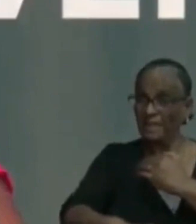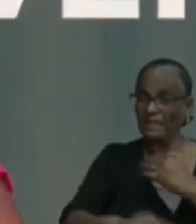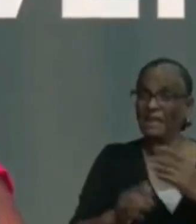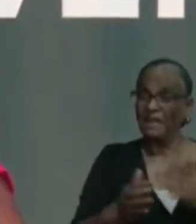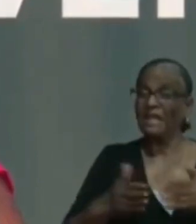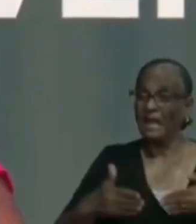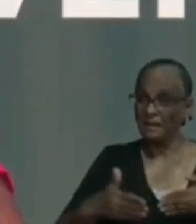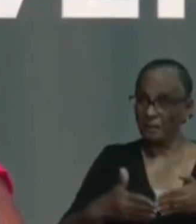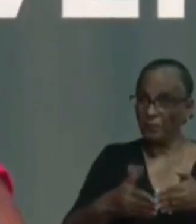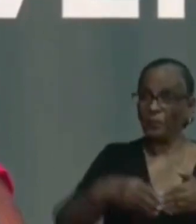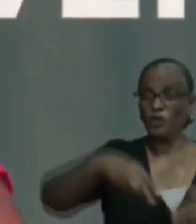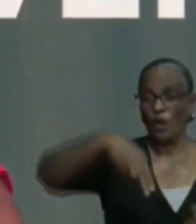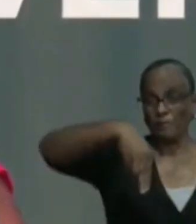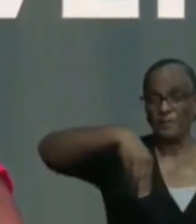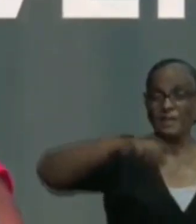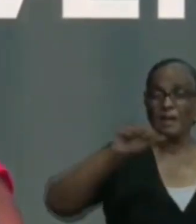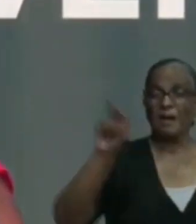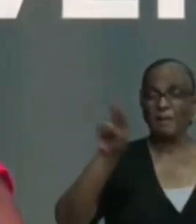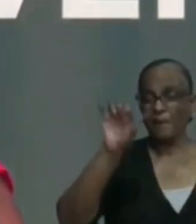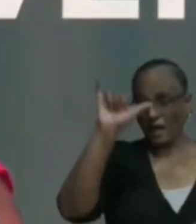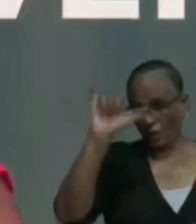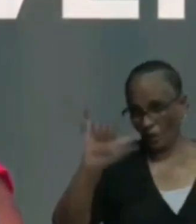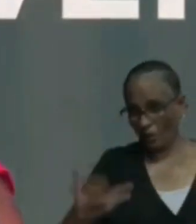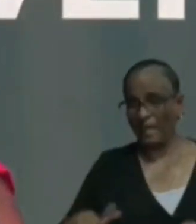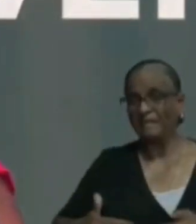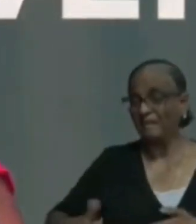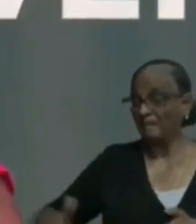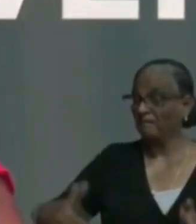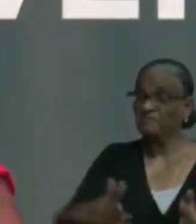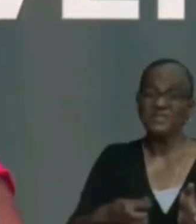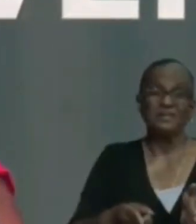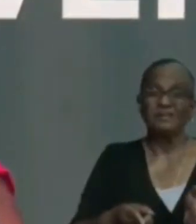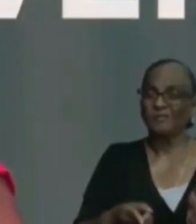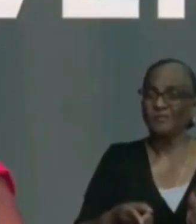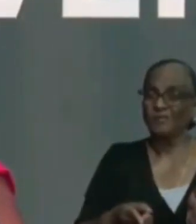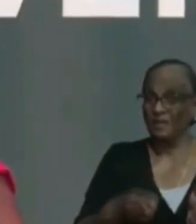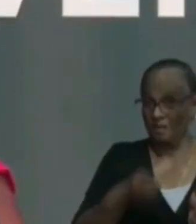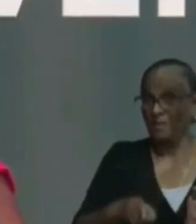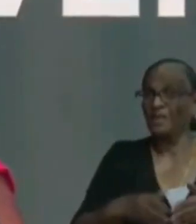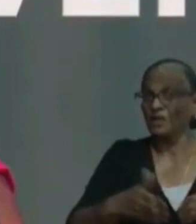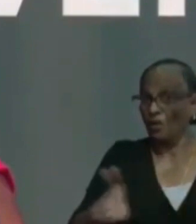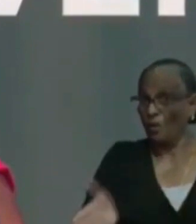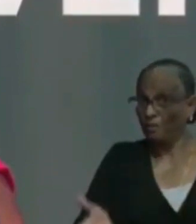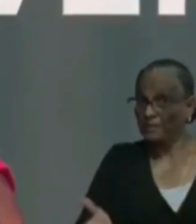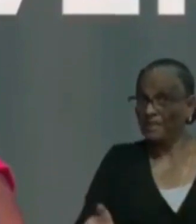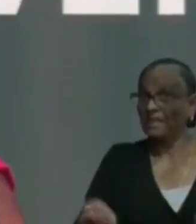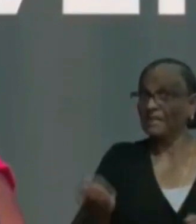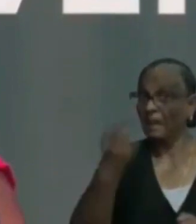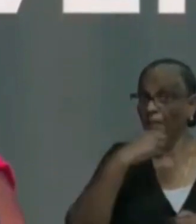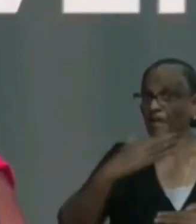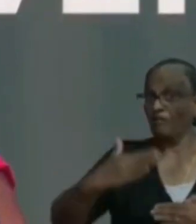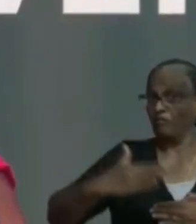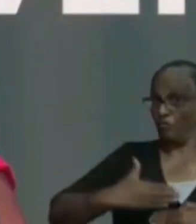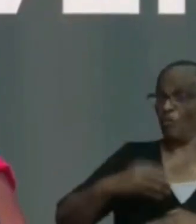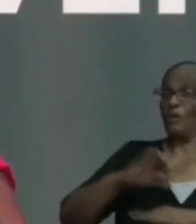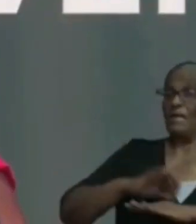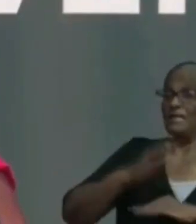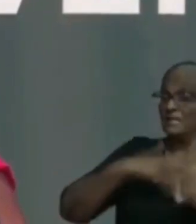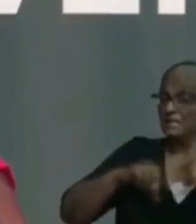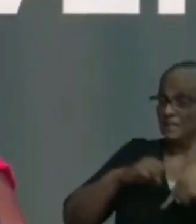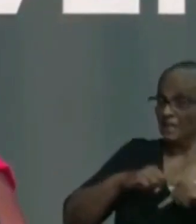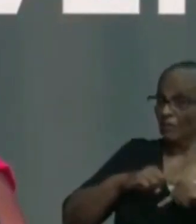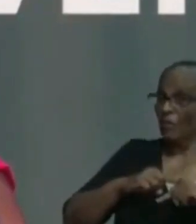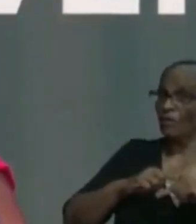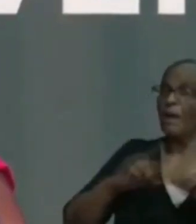de Skalianhouders. Wie met een geldige vergunning economische activiteiten ontplooit in het gebied tussen het zuiden